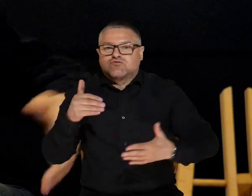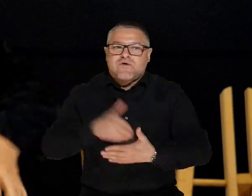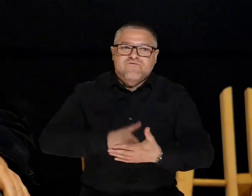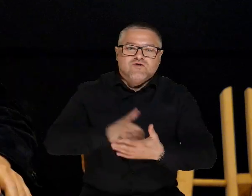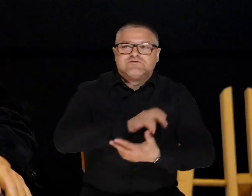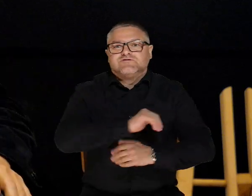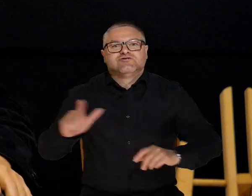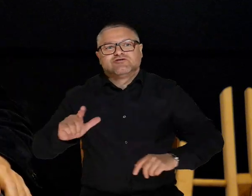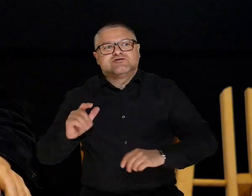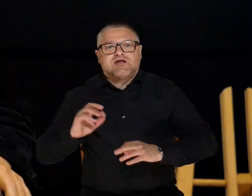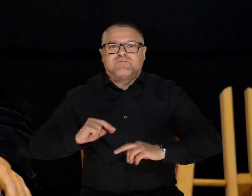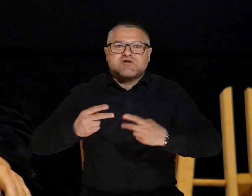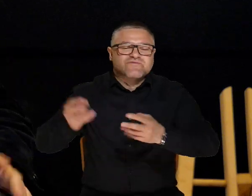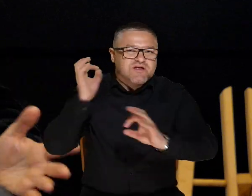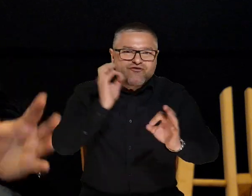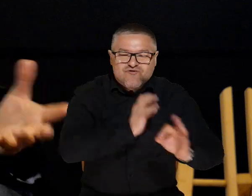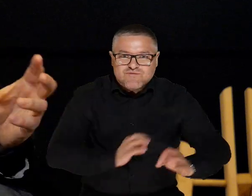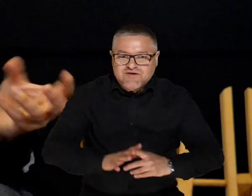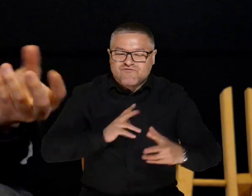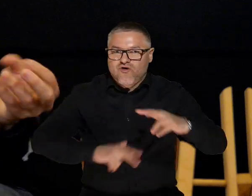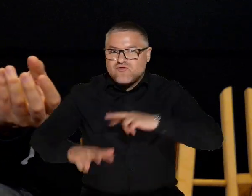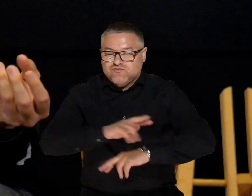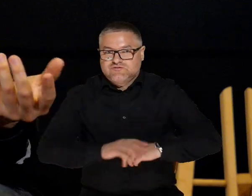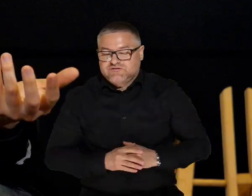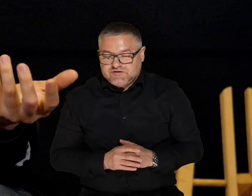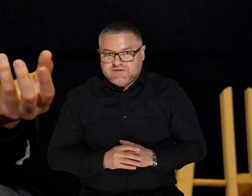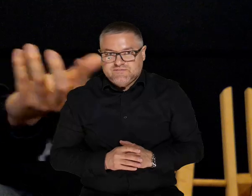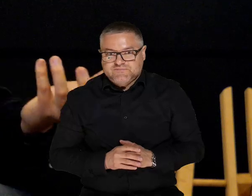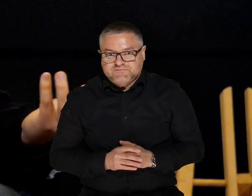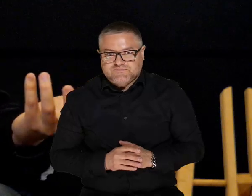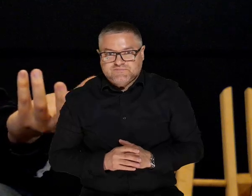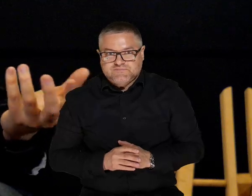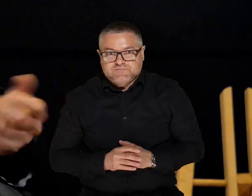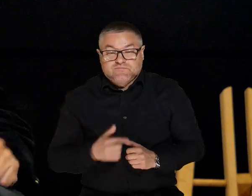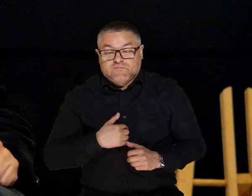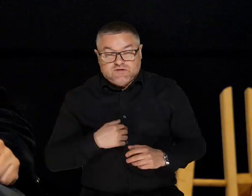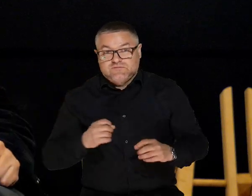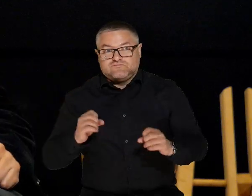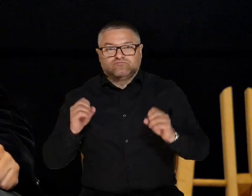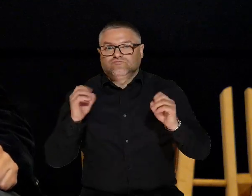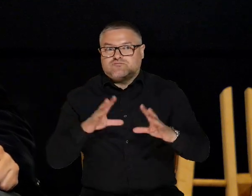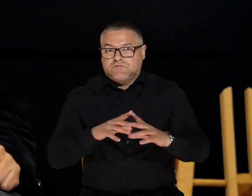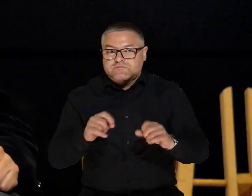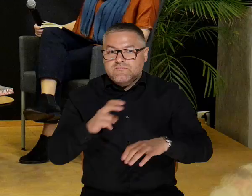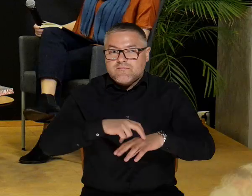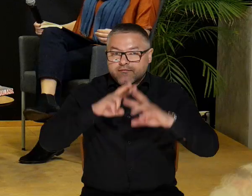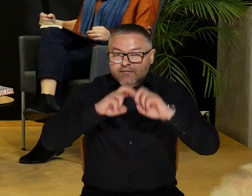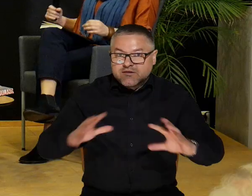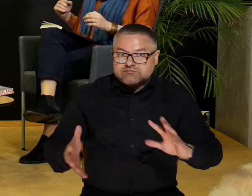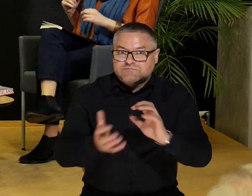treści przekazywanych w rodzinach. Więc to jest takie jedno zaskakujące moim zdaniem odkrycie z tych badań.